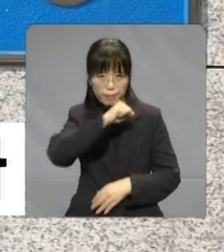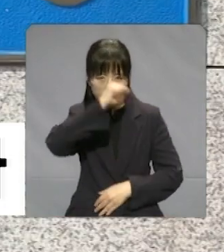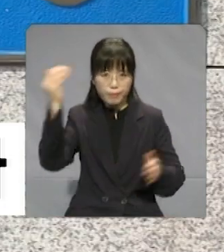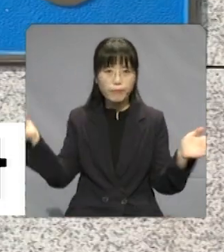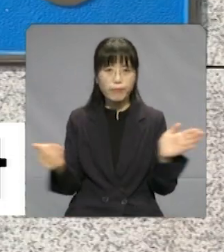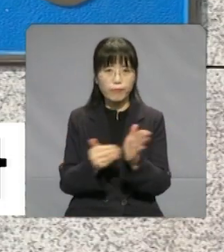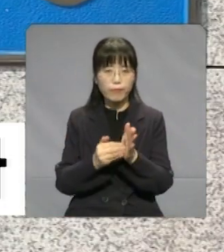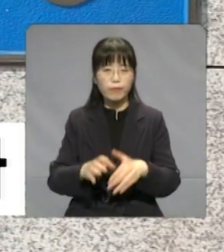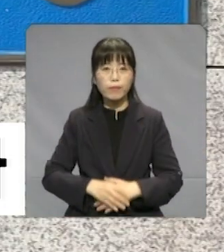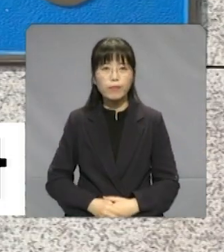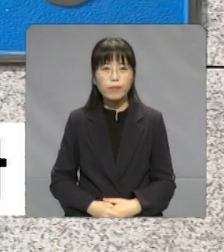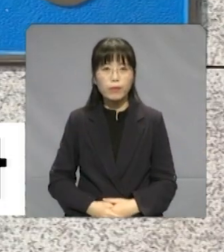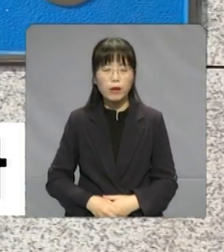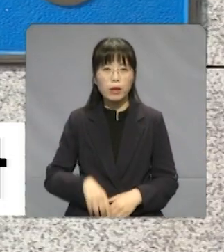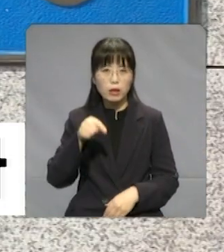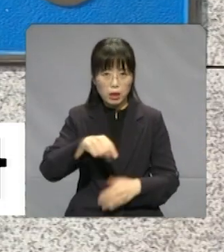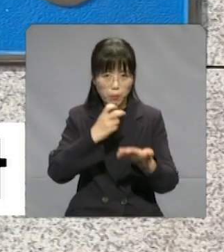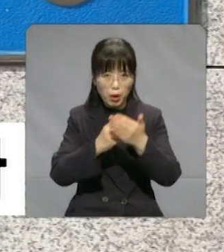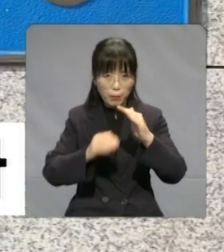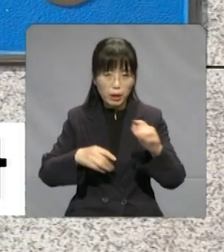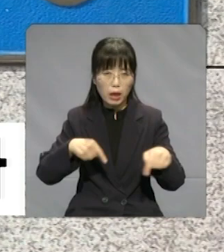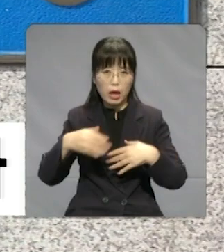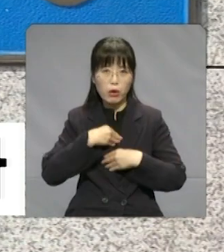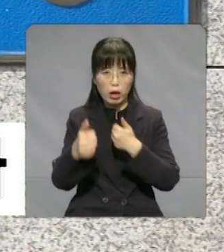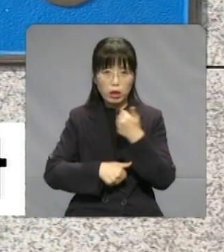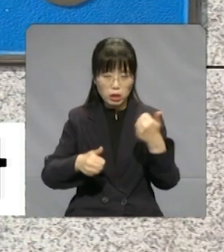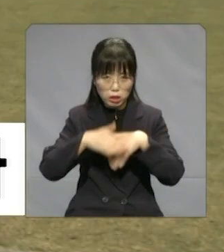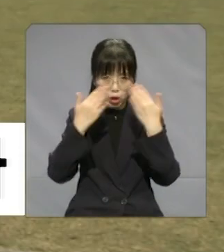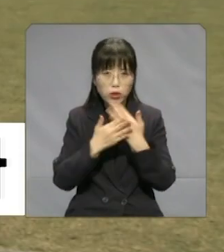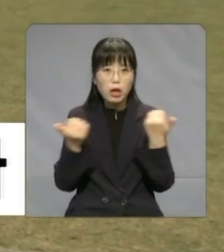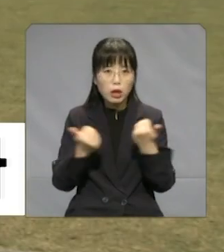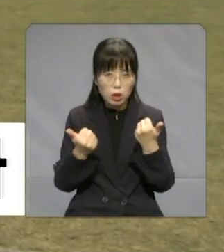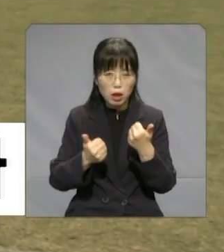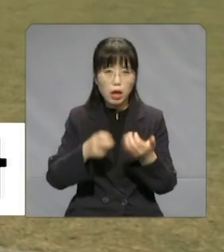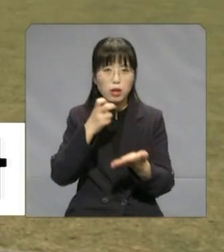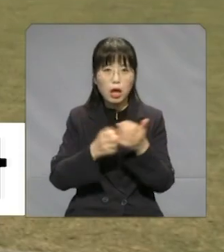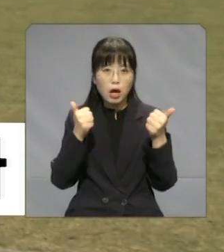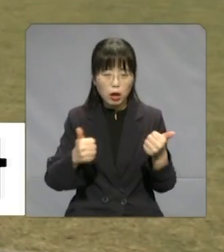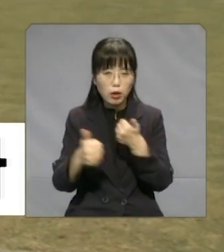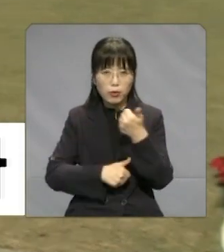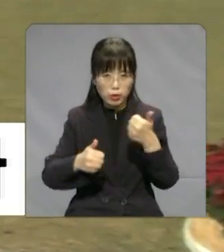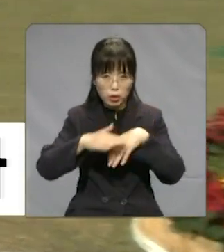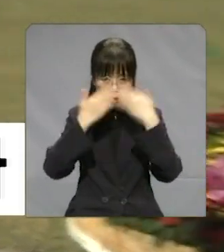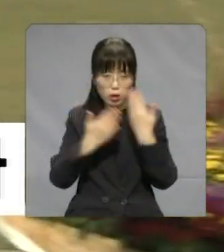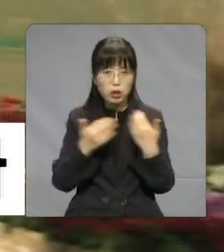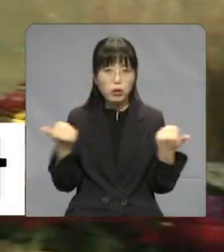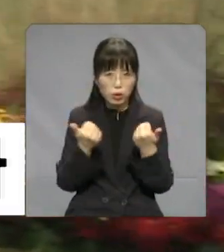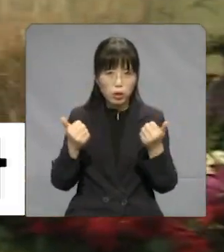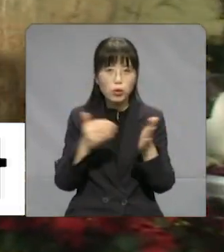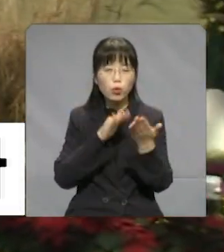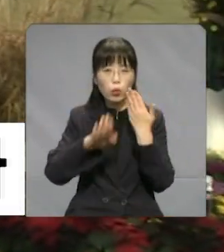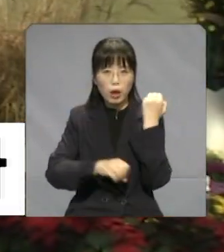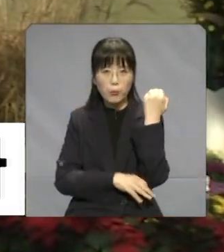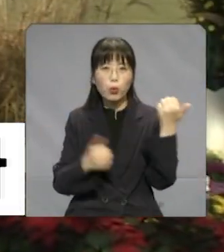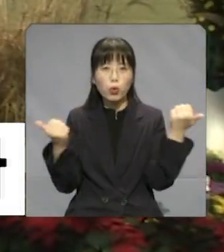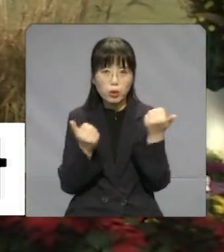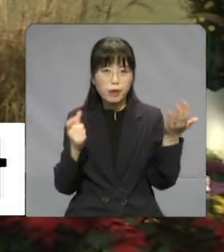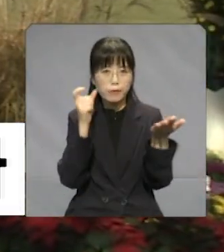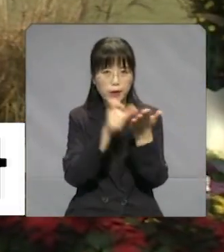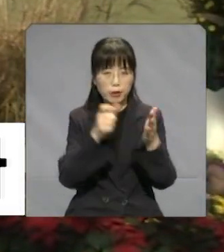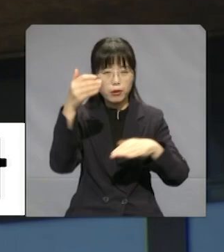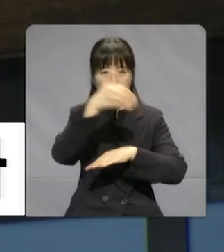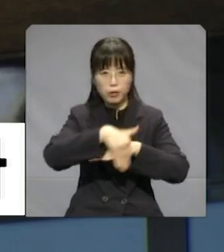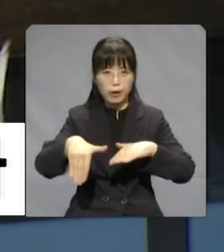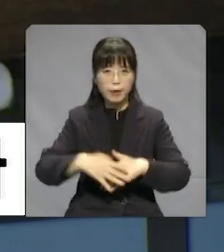통과했습니다. 해당 법안은 행안위 전체 회의와 법제사법위원회 심사를 통과하면 본회의에 상정될